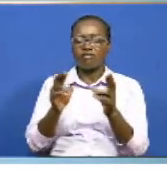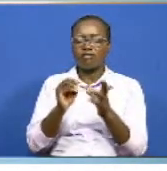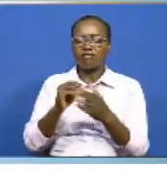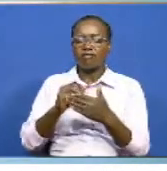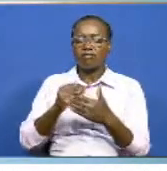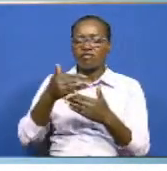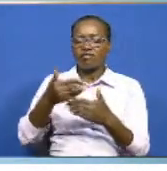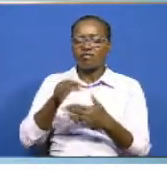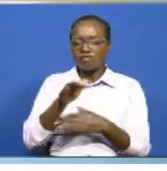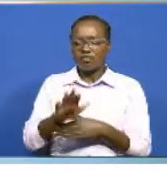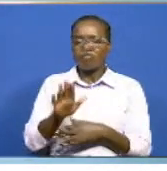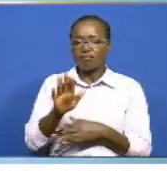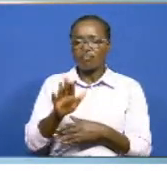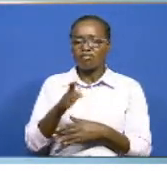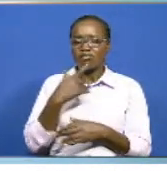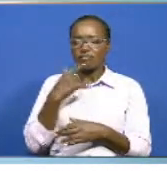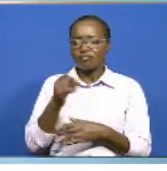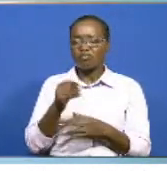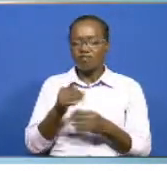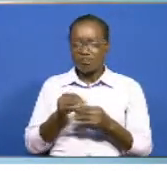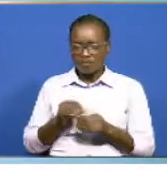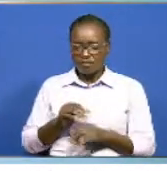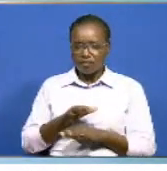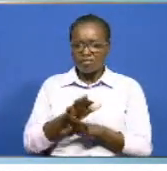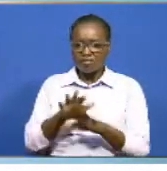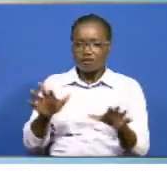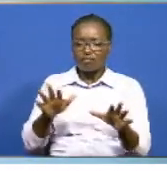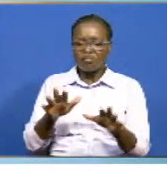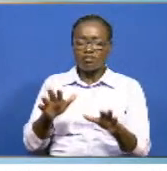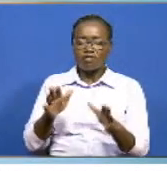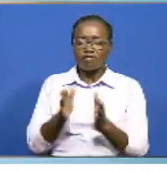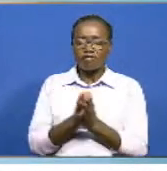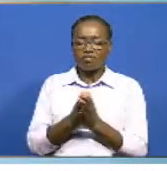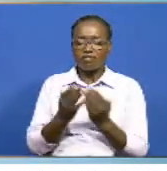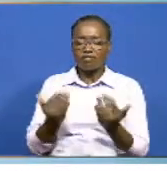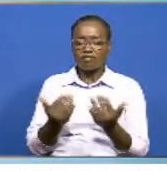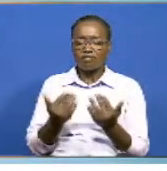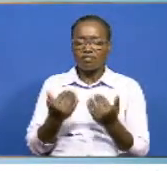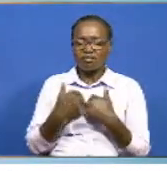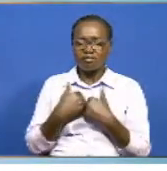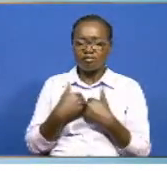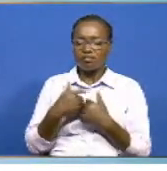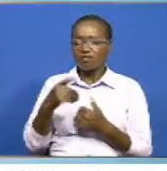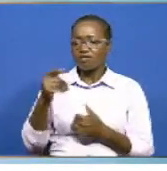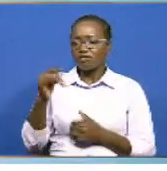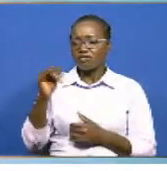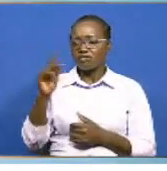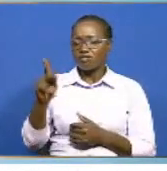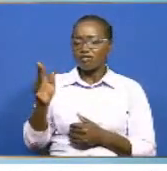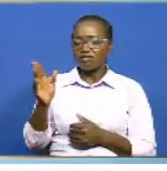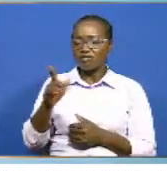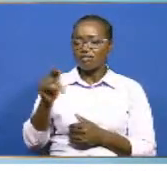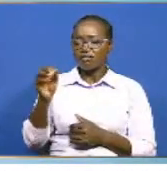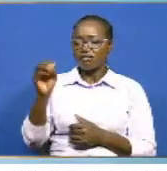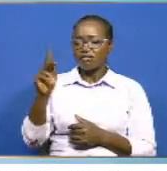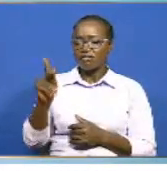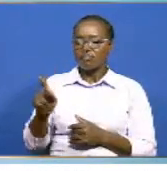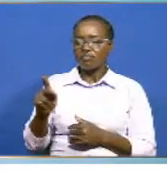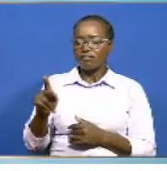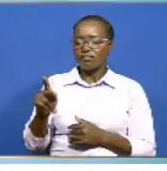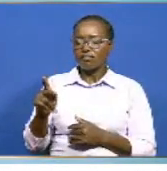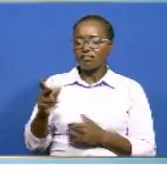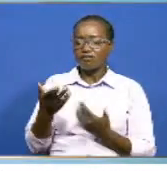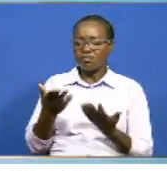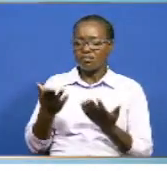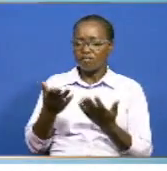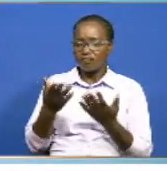zao, so unapata inasambaa. Na ukiona zile vitu za ucheshi, sasa tunayo kitu inaitwa TikTok labda. TikTok ni watu wanajaribu